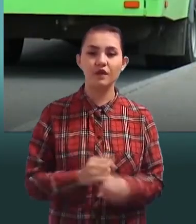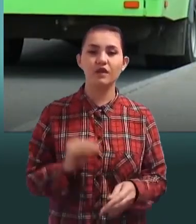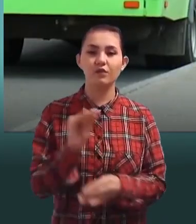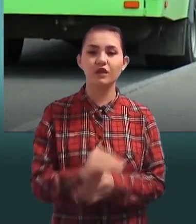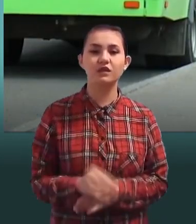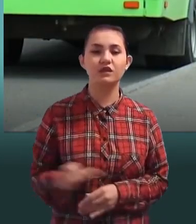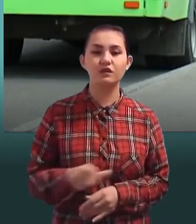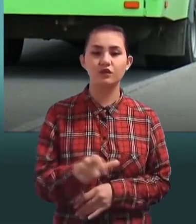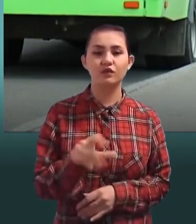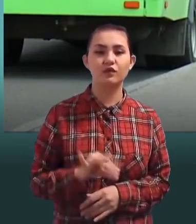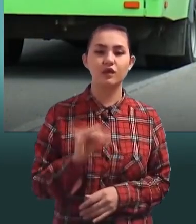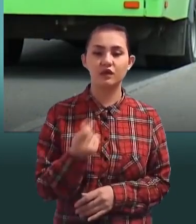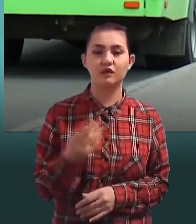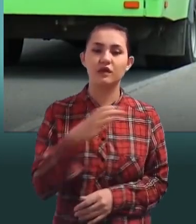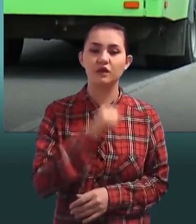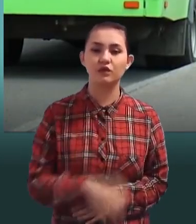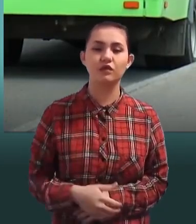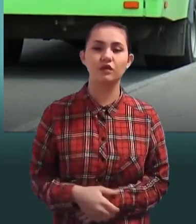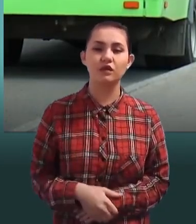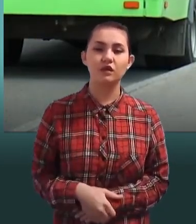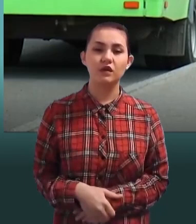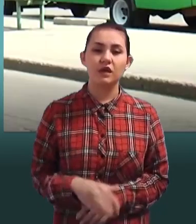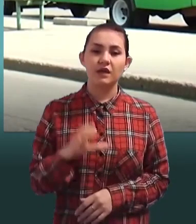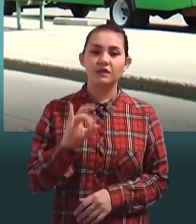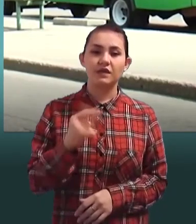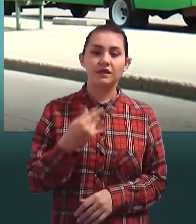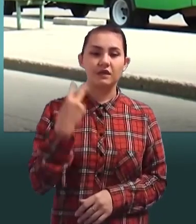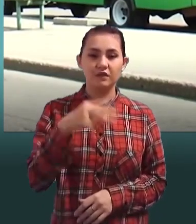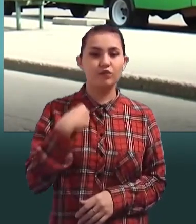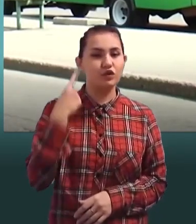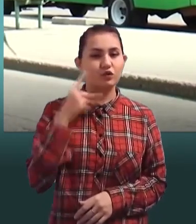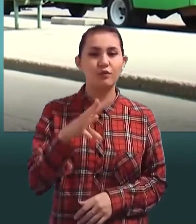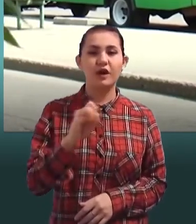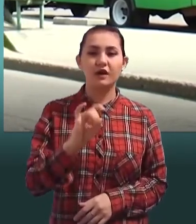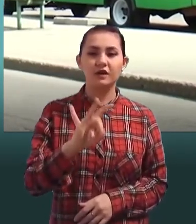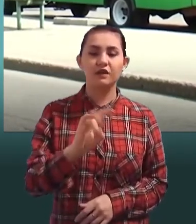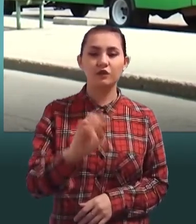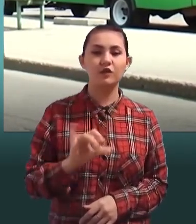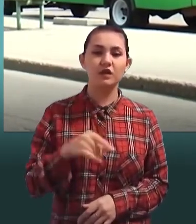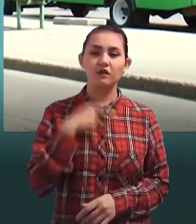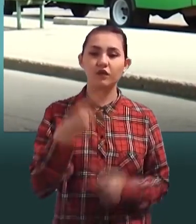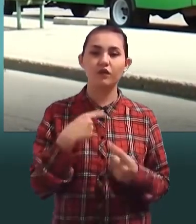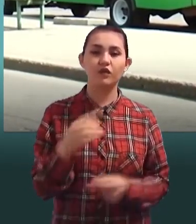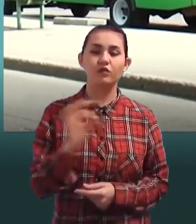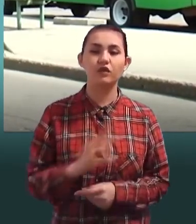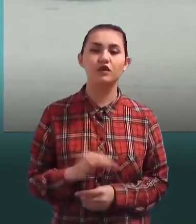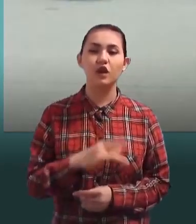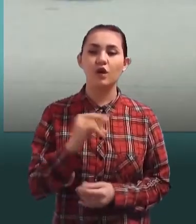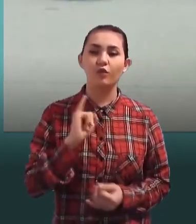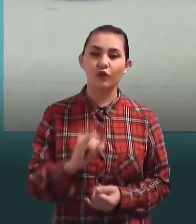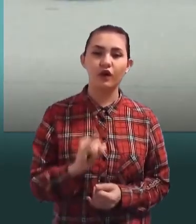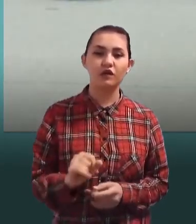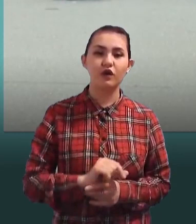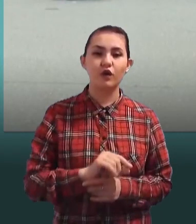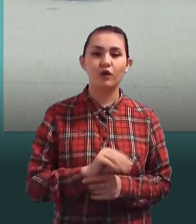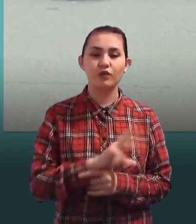бюджетах городов. Пане Сергію, дивіться, ми почули Марину, і вона говорить про те, що погано обслуговують у